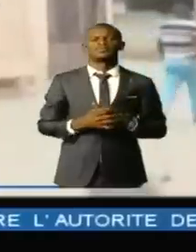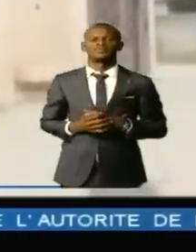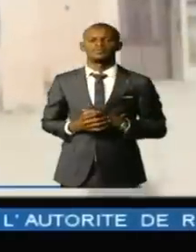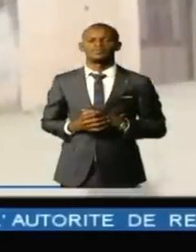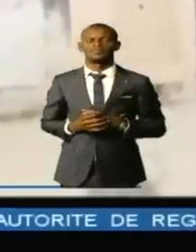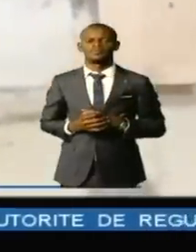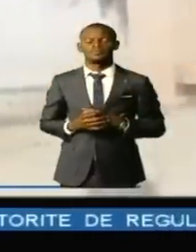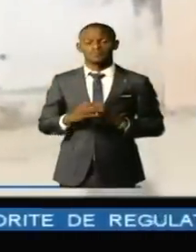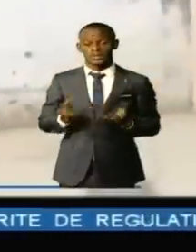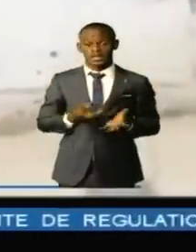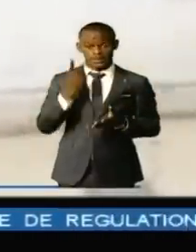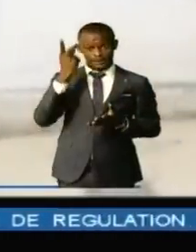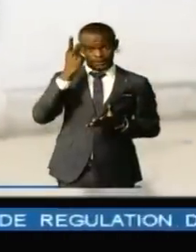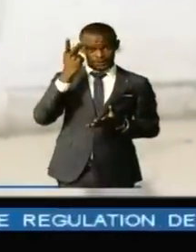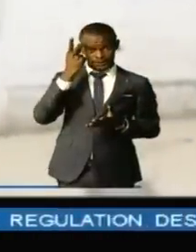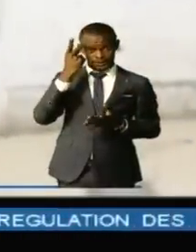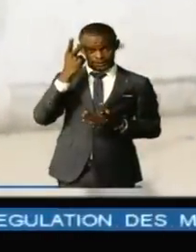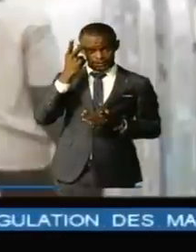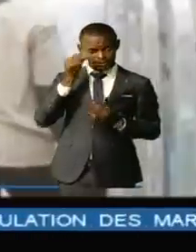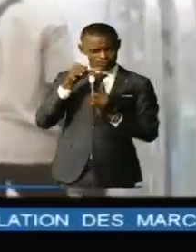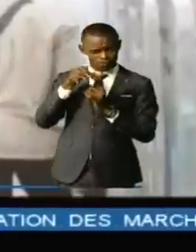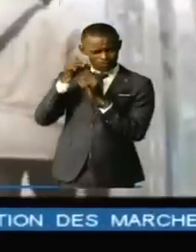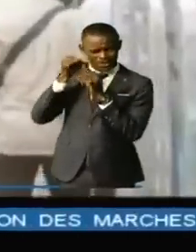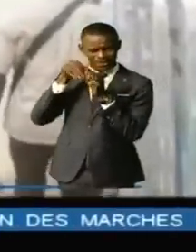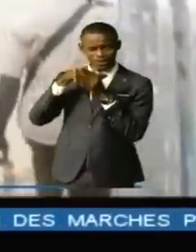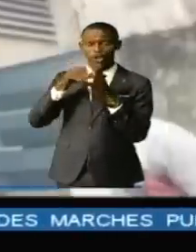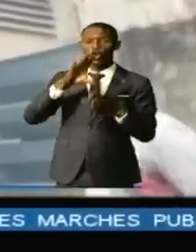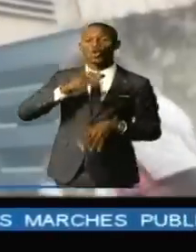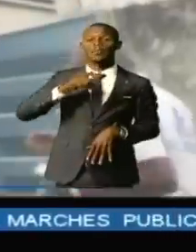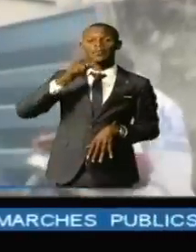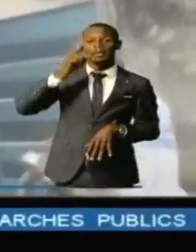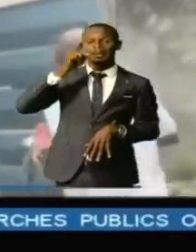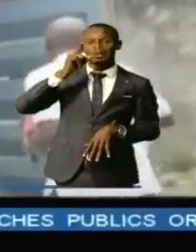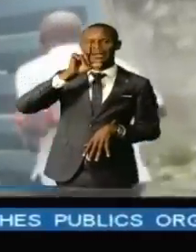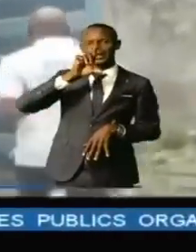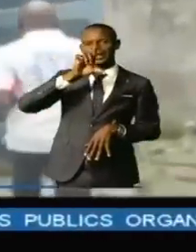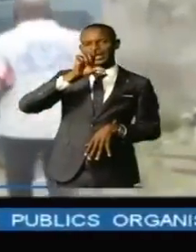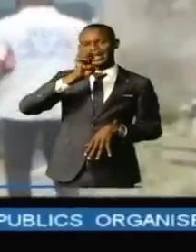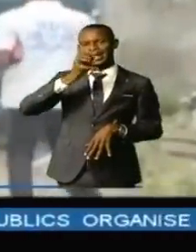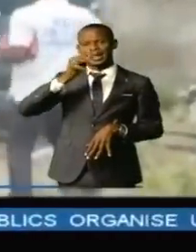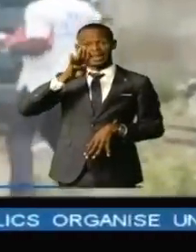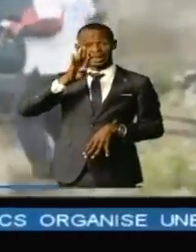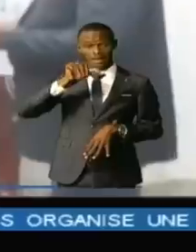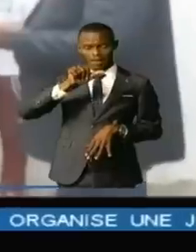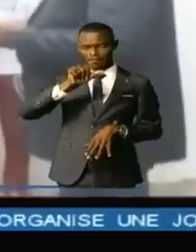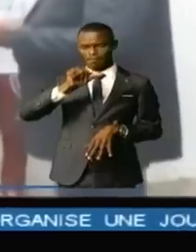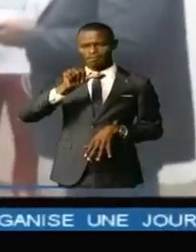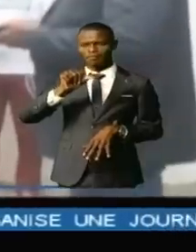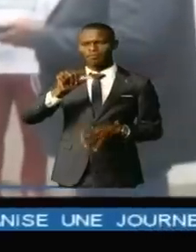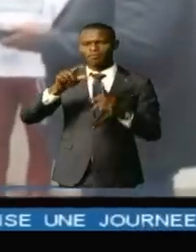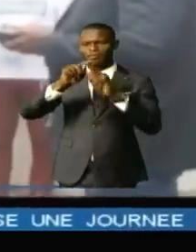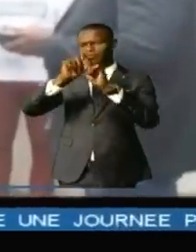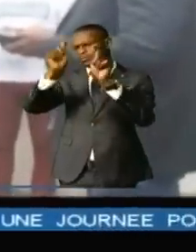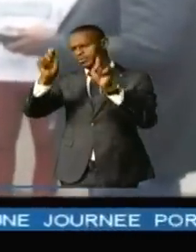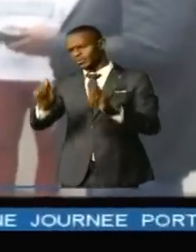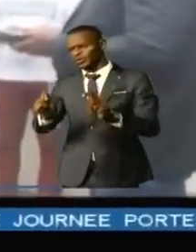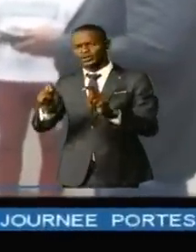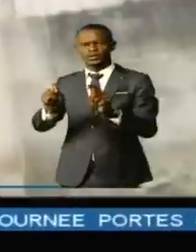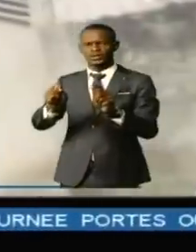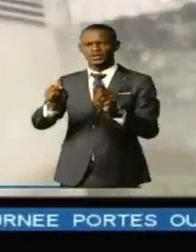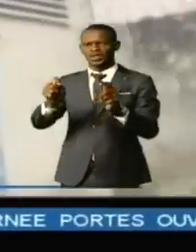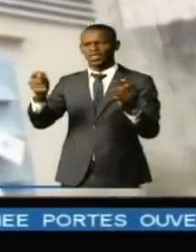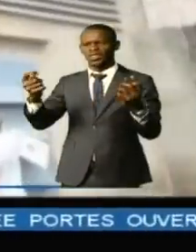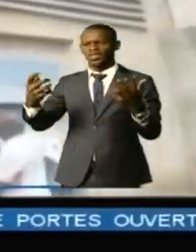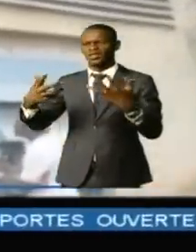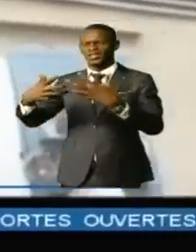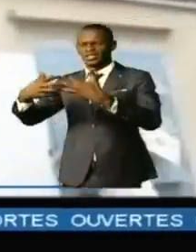À Kinshasa, précisément dans la commune de Lemba, des cabines de la SNEL coincées dans les habitations, cette situation met à mal